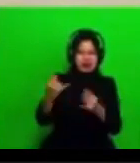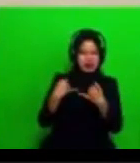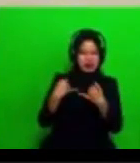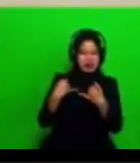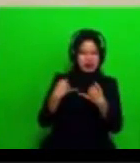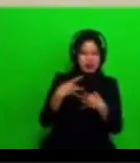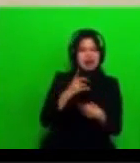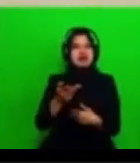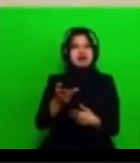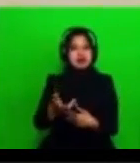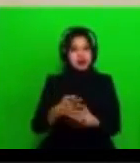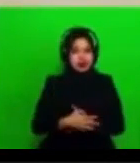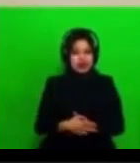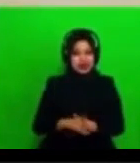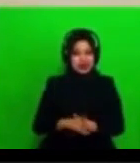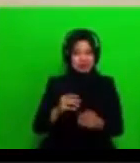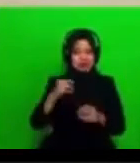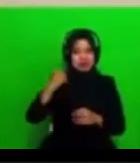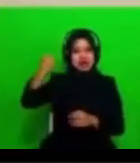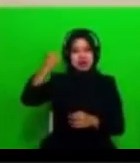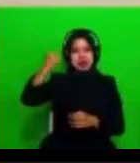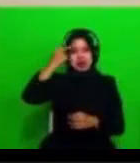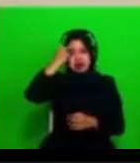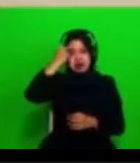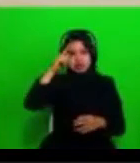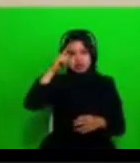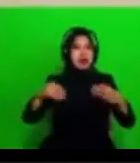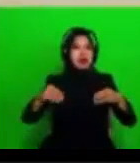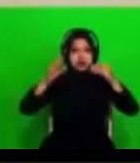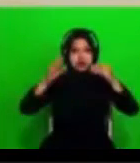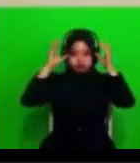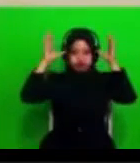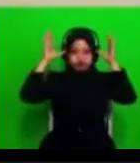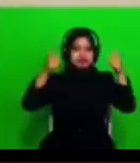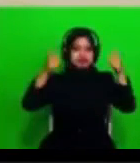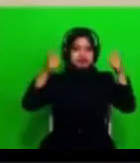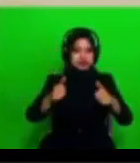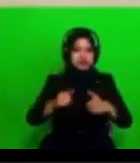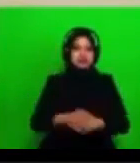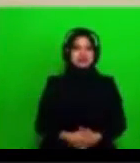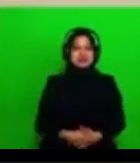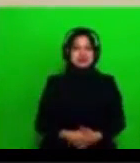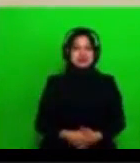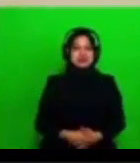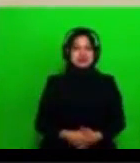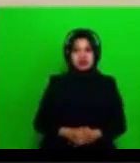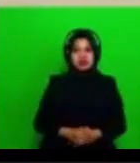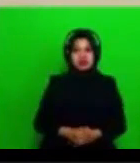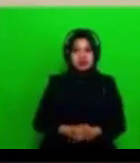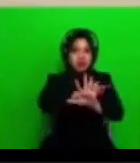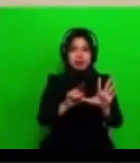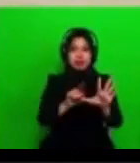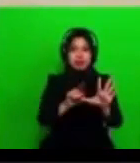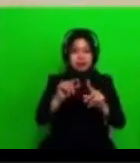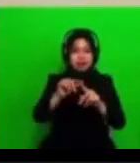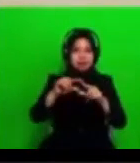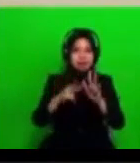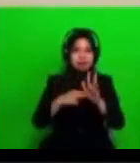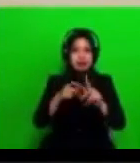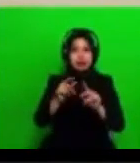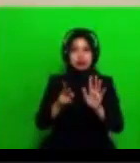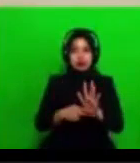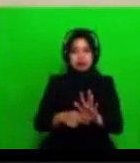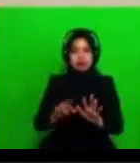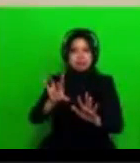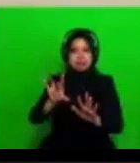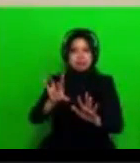Tanpa kita, padahal ini tanpa Merdeka Belajar, maksudnya tanpa materinya gitu. Iya. Baik-baik sudah ada 5 pantun